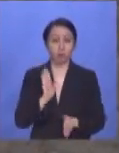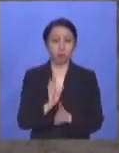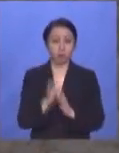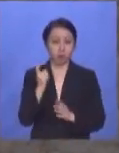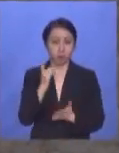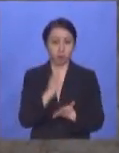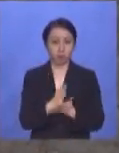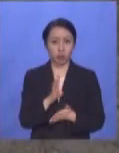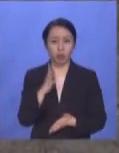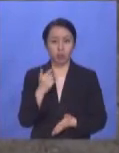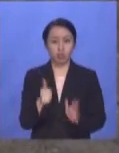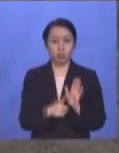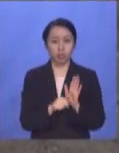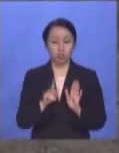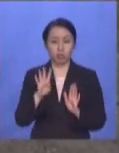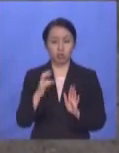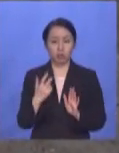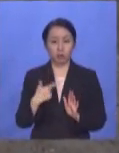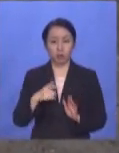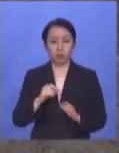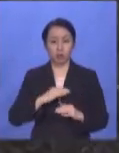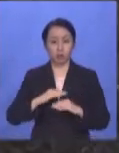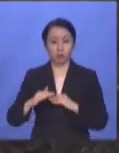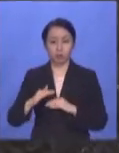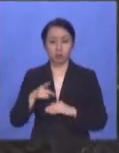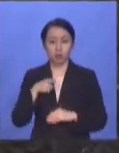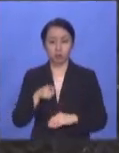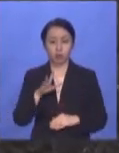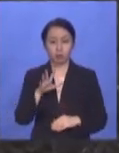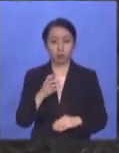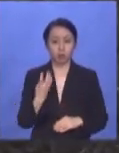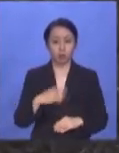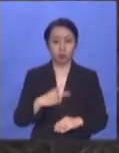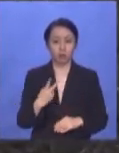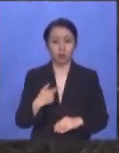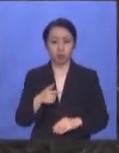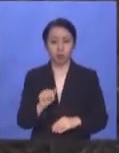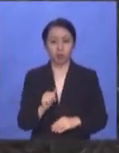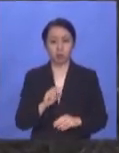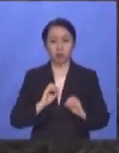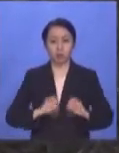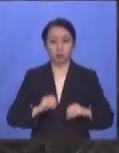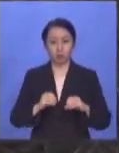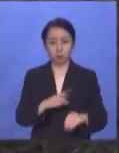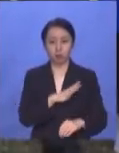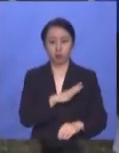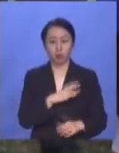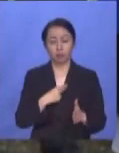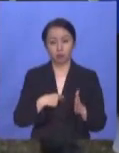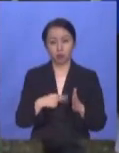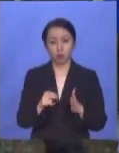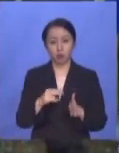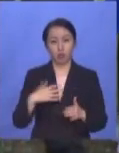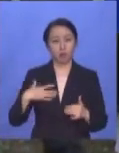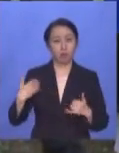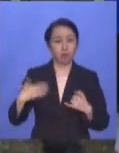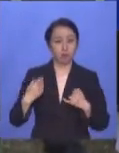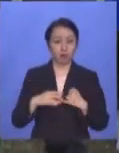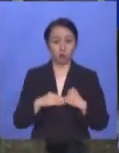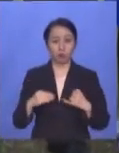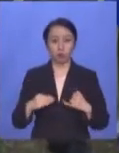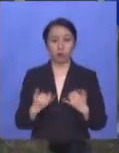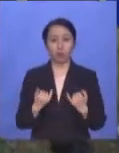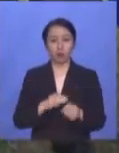хозяйства 6476 гектаров пашни. 1542 гектара уже засеяли. Приобретены минеральные удобрения.